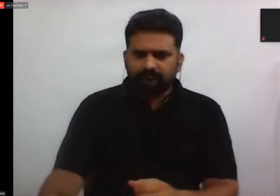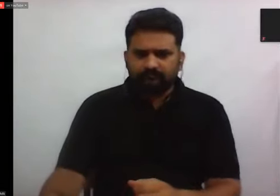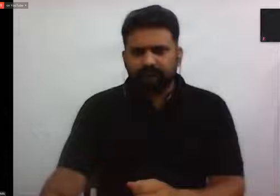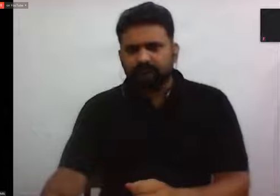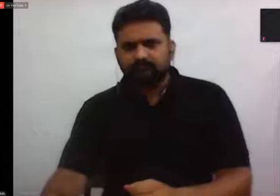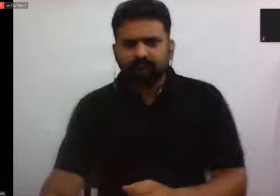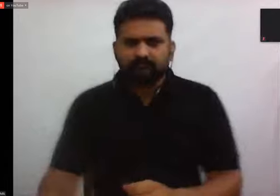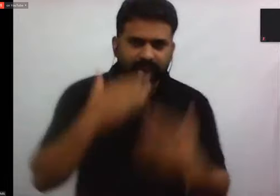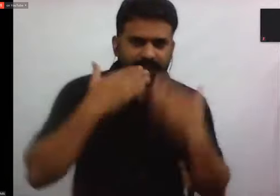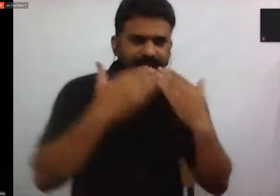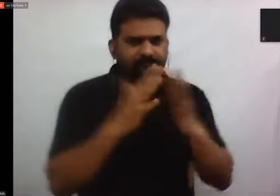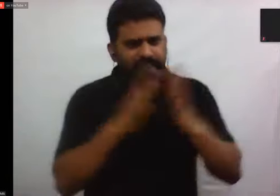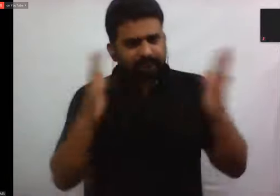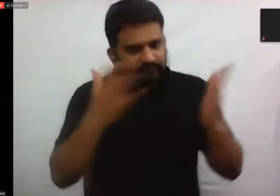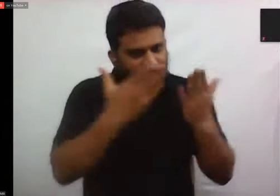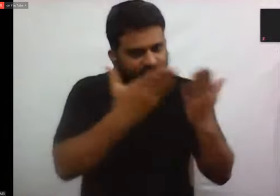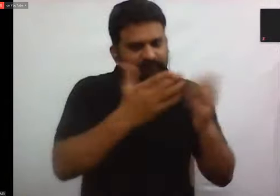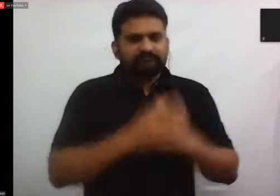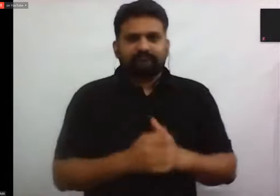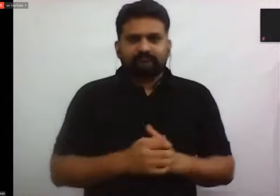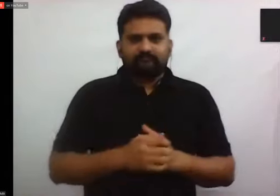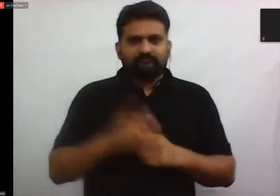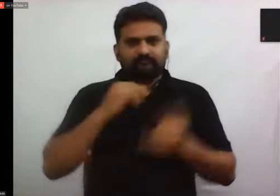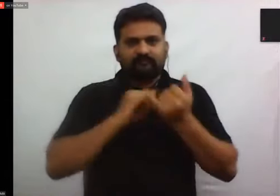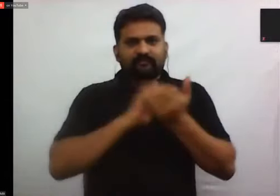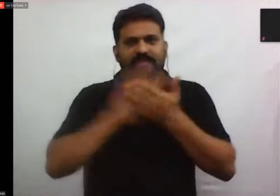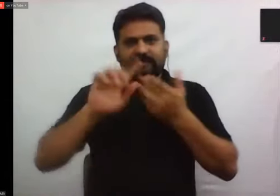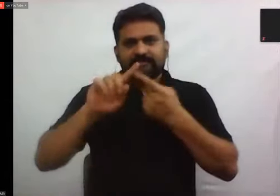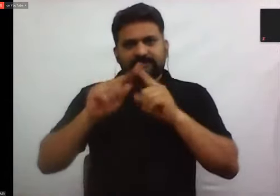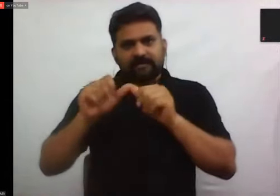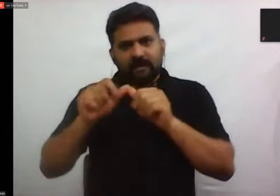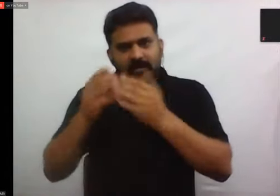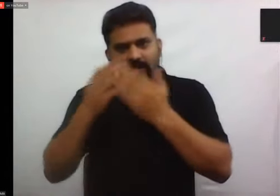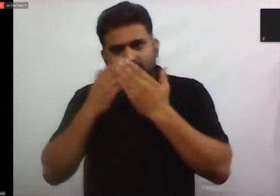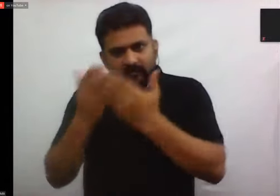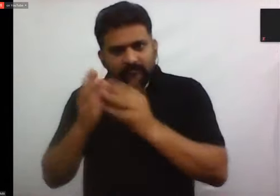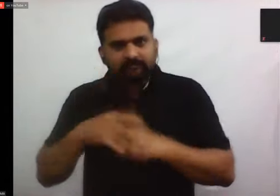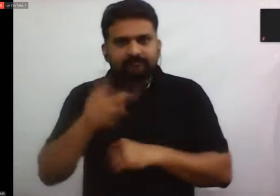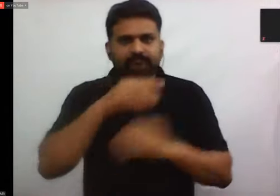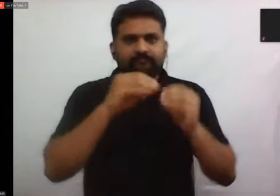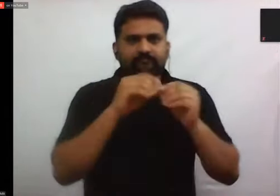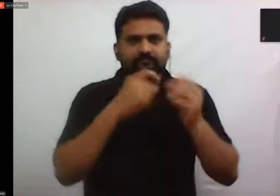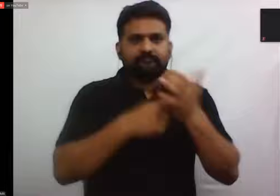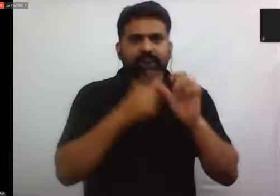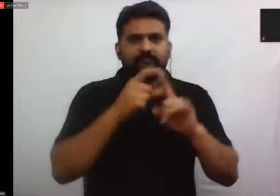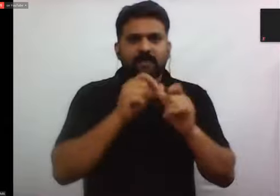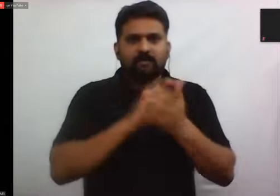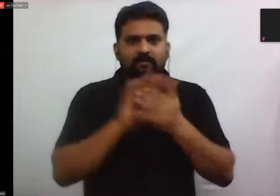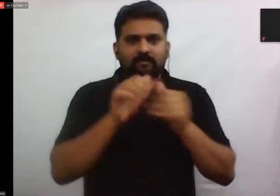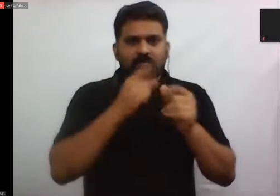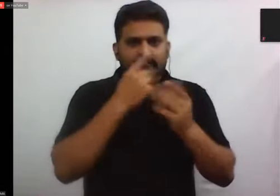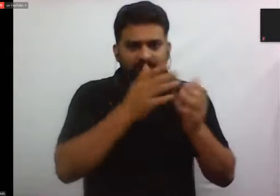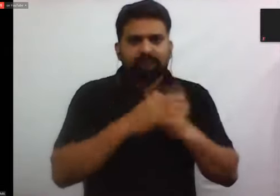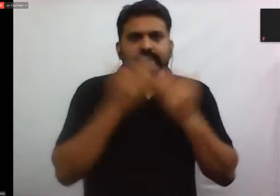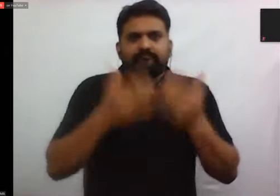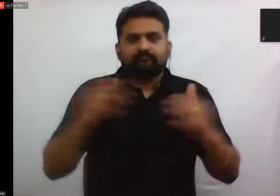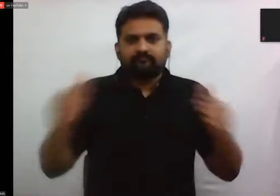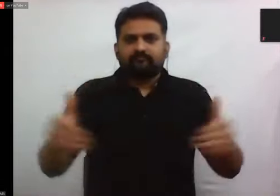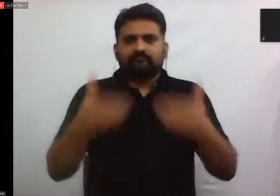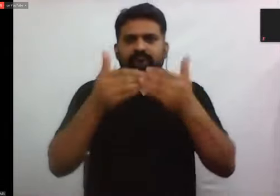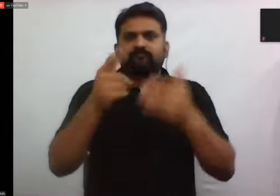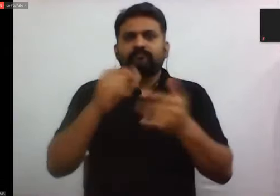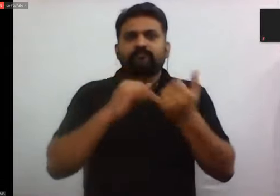थैंक यू वेरी मच मैम एंड शीला मैम एंड ब्रदर मैम. नाउ आई रिक्वेस्ट सचिन टू गिव अवे वोट ऑफ